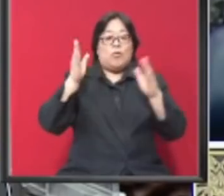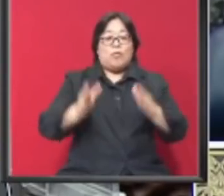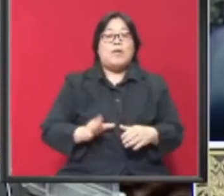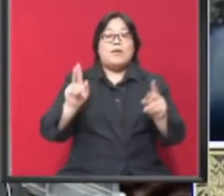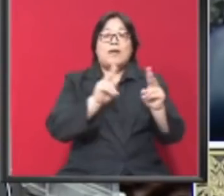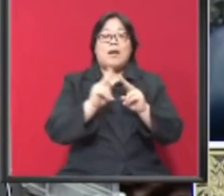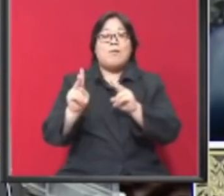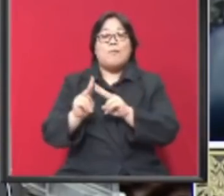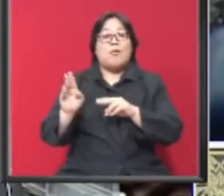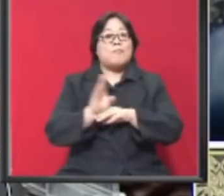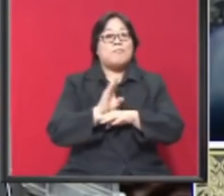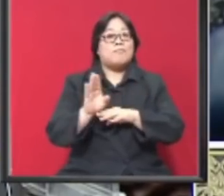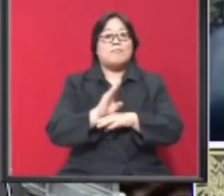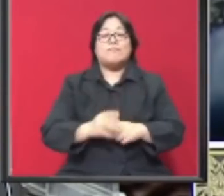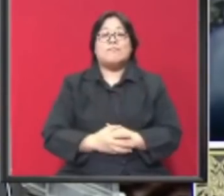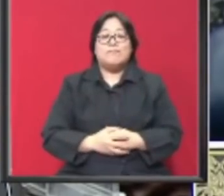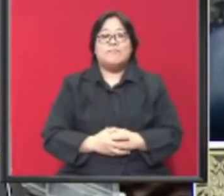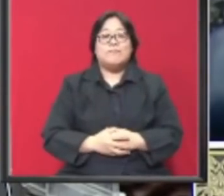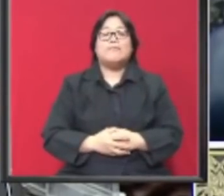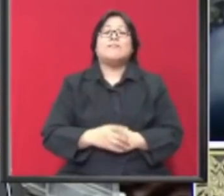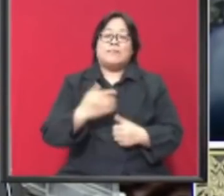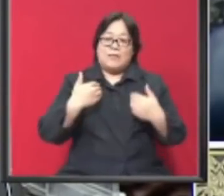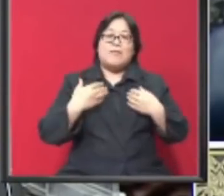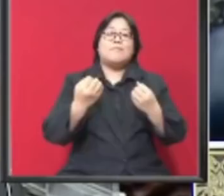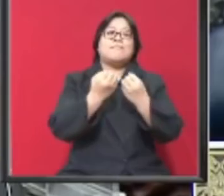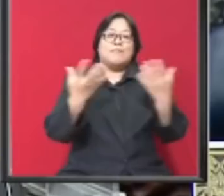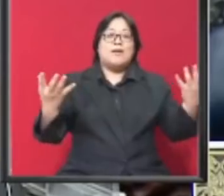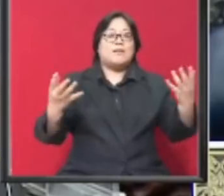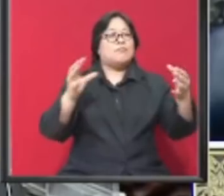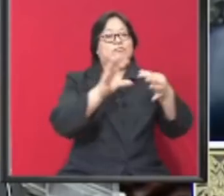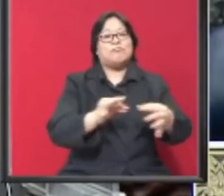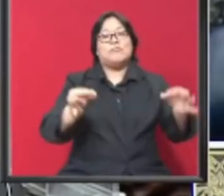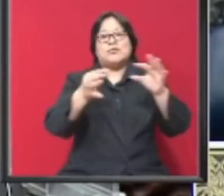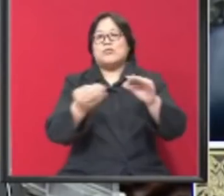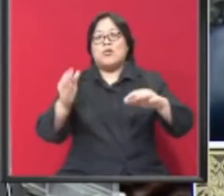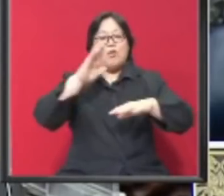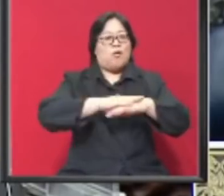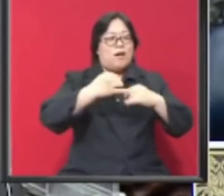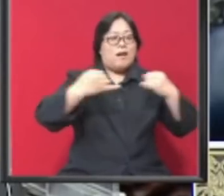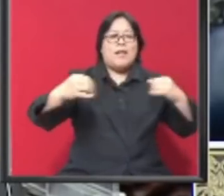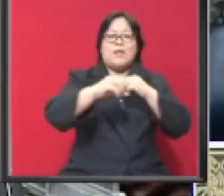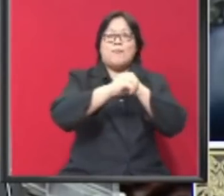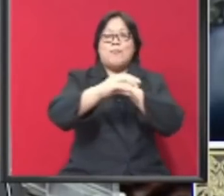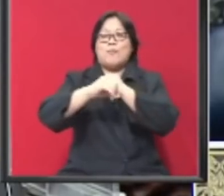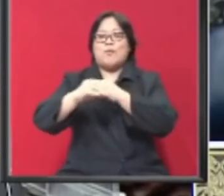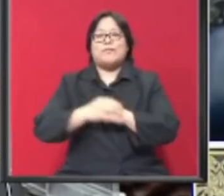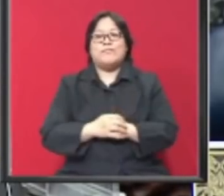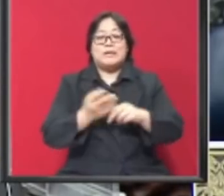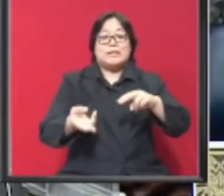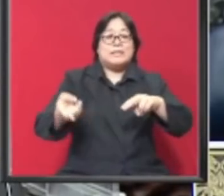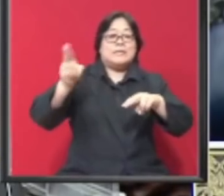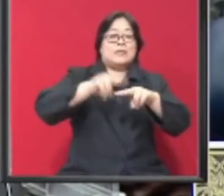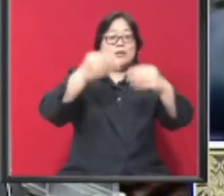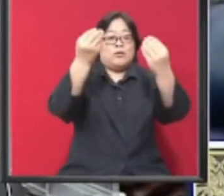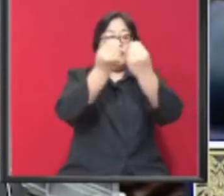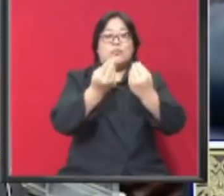kampung Hai terdapat banyak cerita berkenaan online marketing yang menaikkan